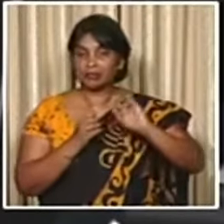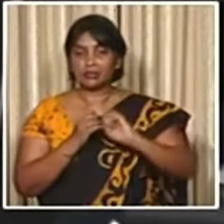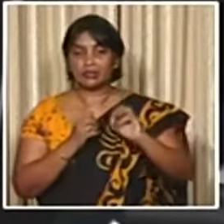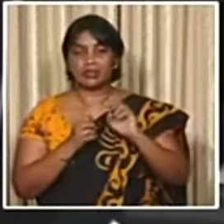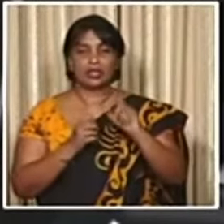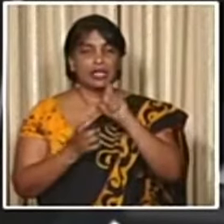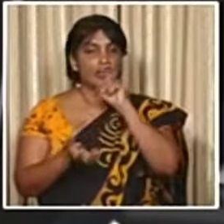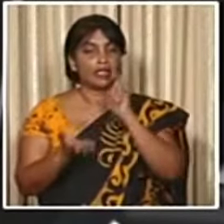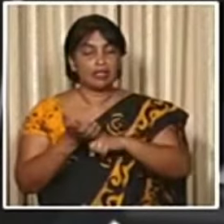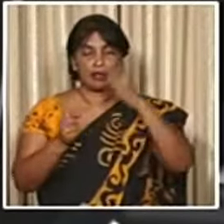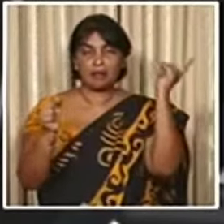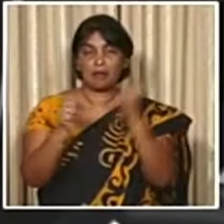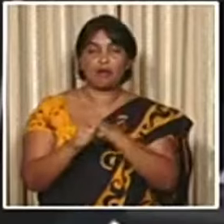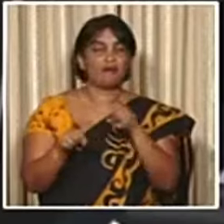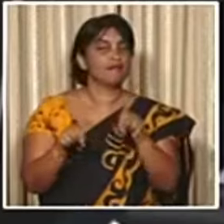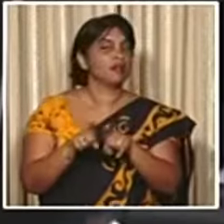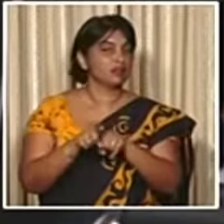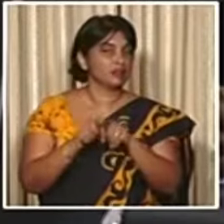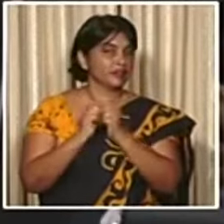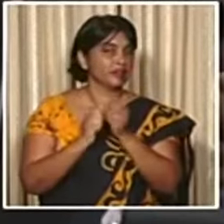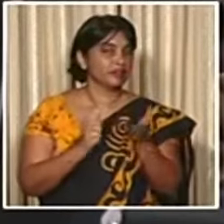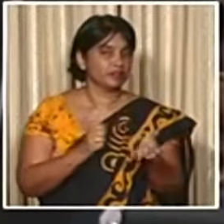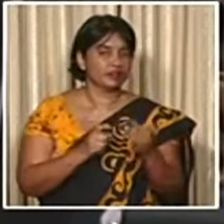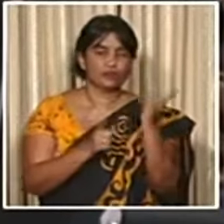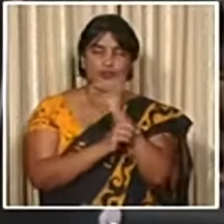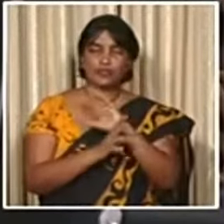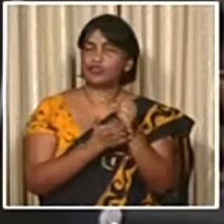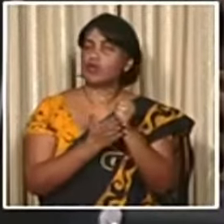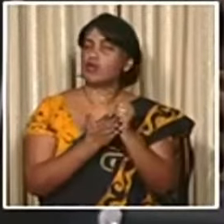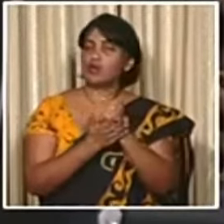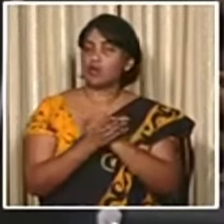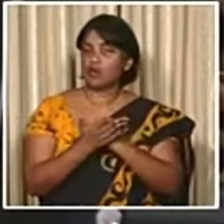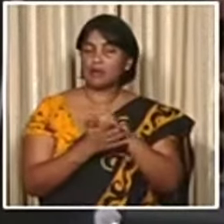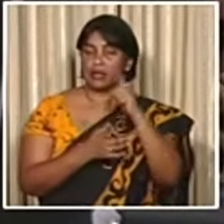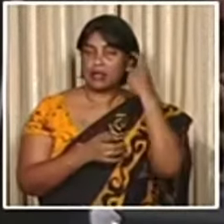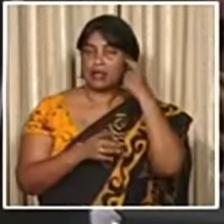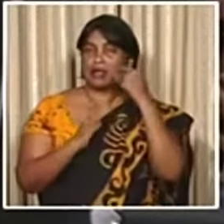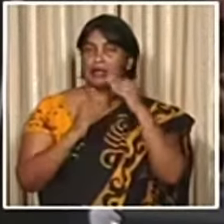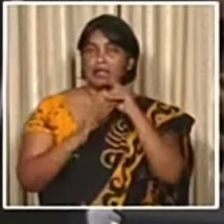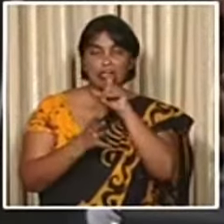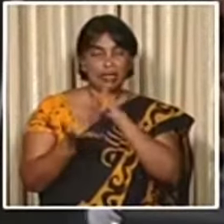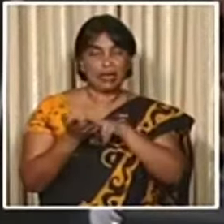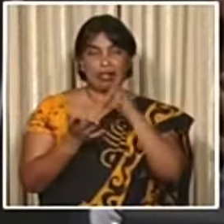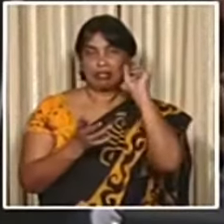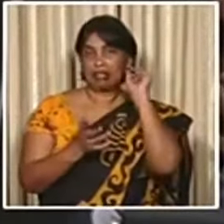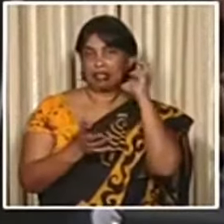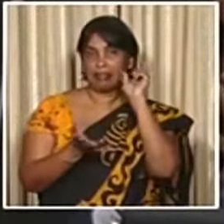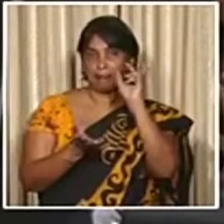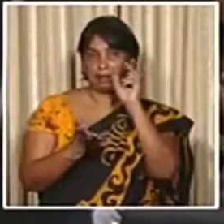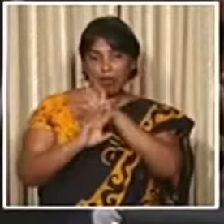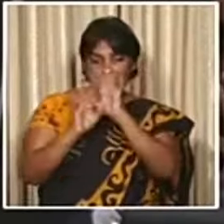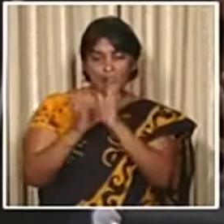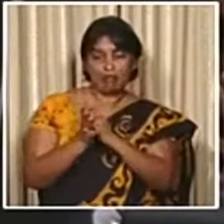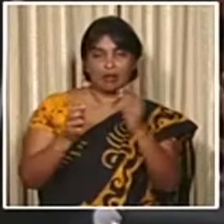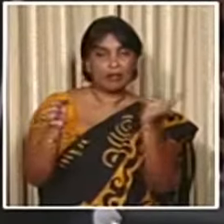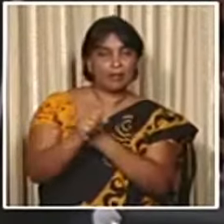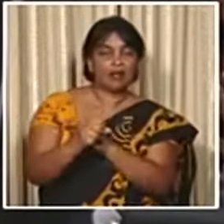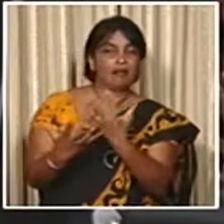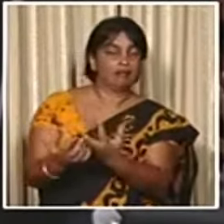ගන්න ගිහිල්ලා කිකිලි මැරුවා වගේ වැඩක් මේ වෙන්නේ. එක සැරේ ඔක්කොම මෙයාගේ දේපල ටික අත්පත් කරගෙන ඒ මිනිහගේ